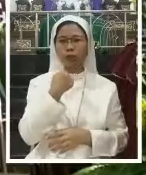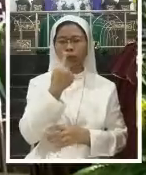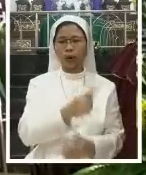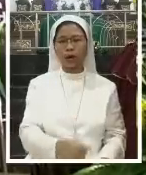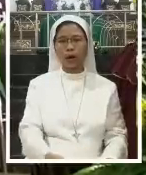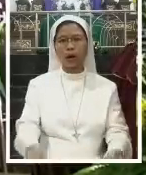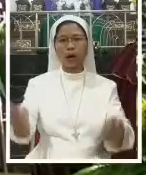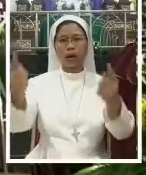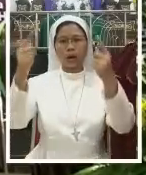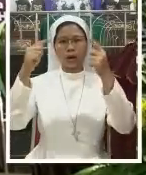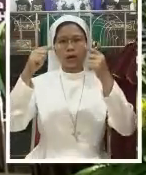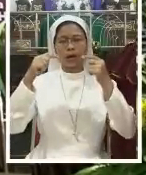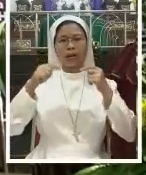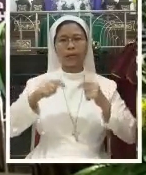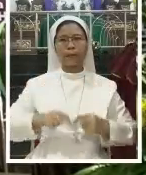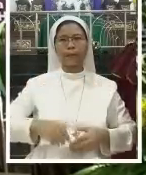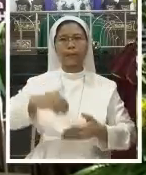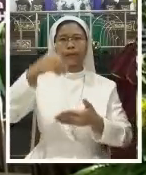Alada ng